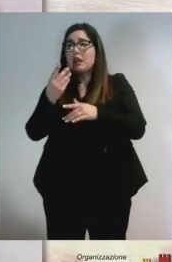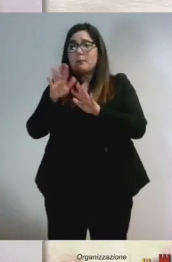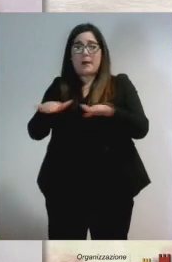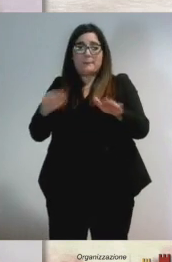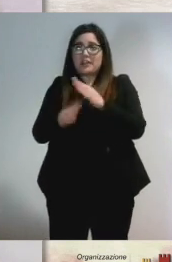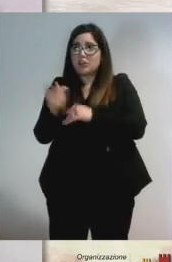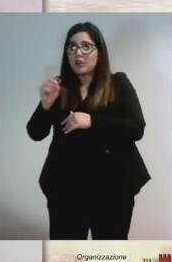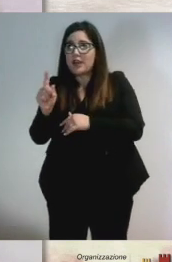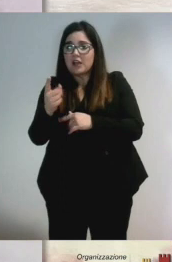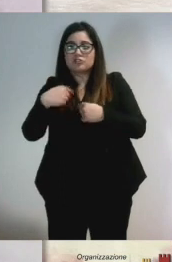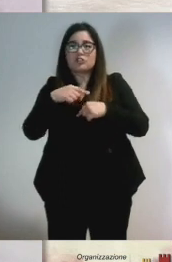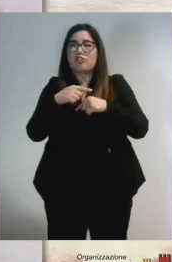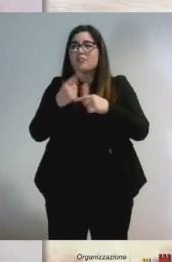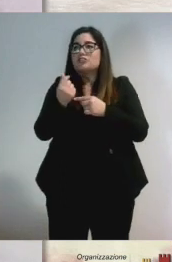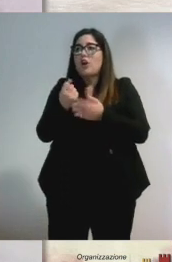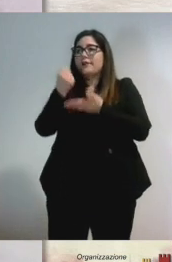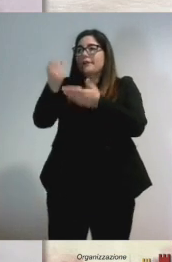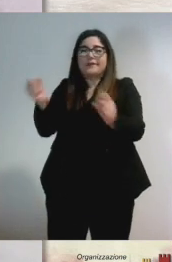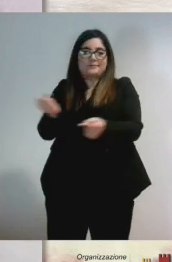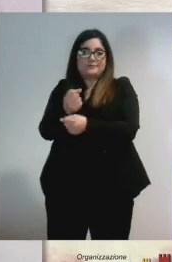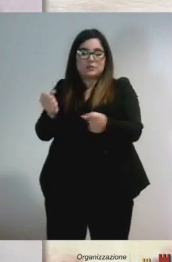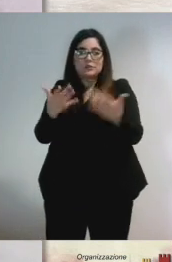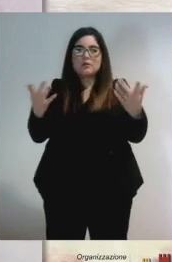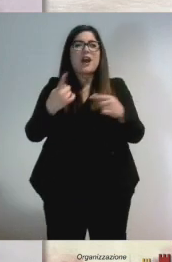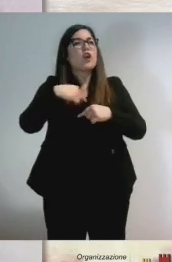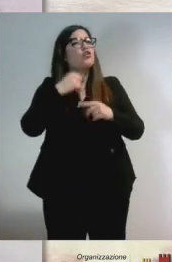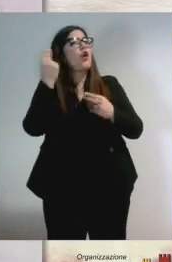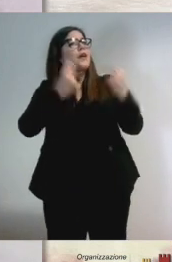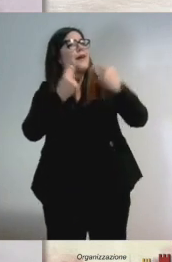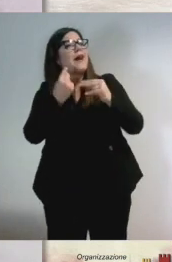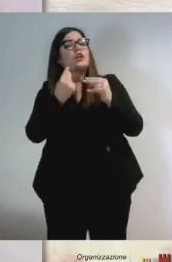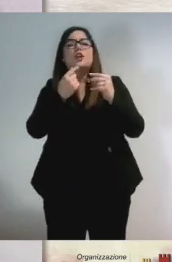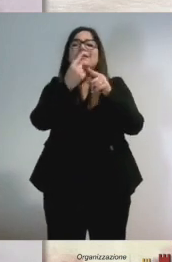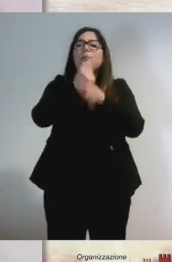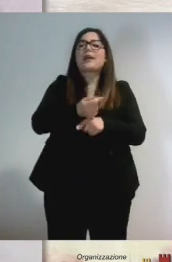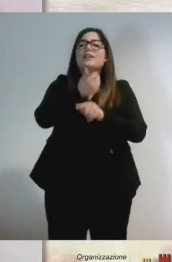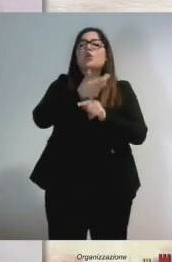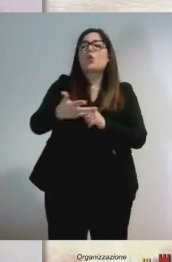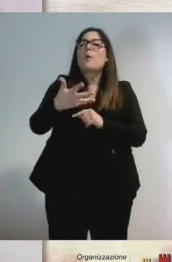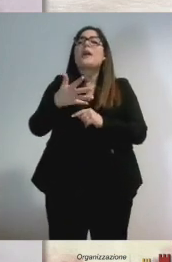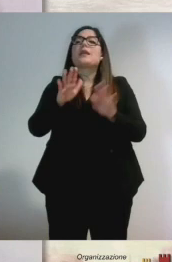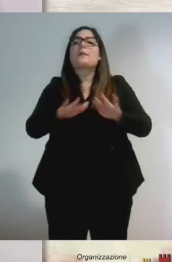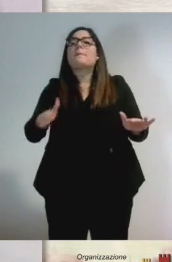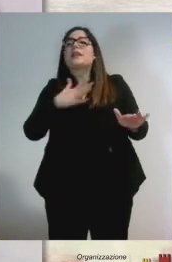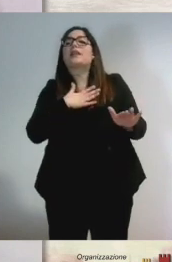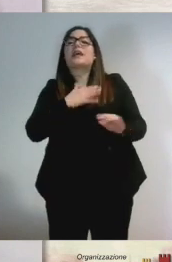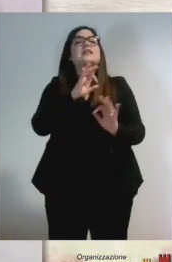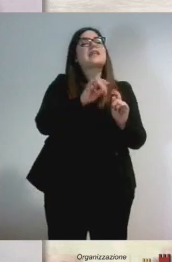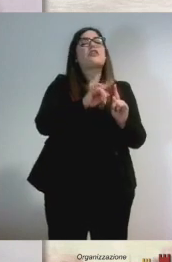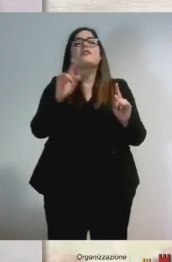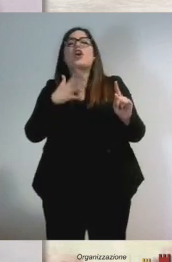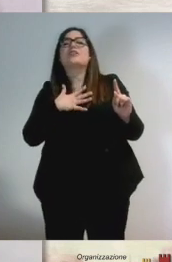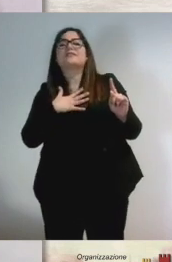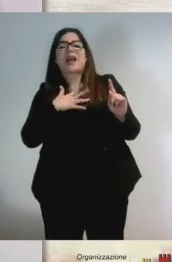soldi per gli asili nido poi abbiamo fatto il calcolo Sulla base del numero dei bambini tra 0 e 3 anni il rapporto